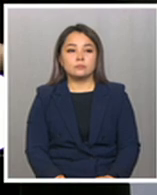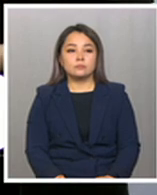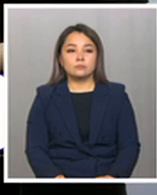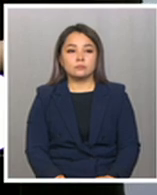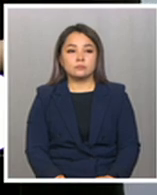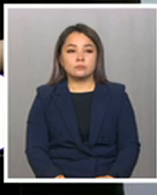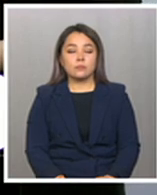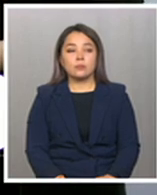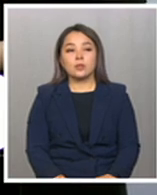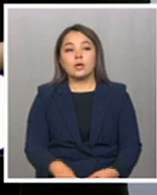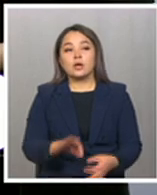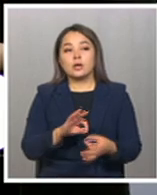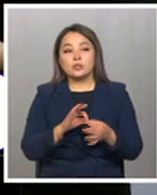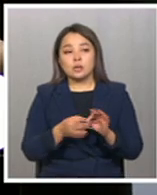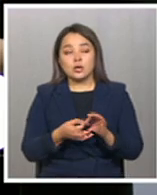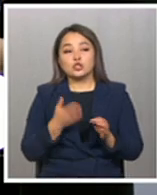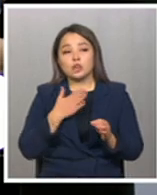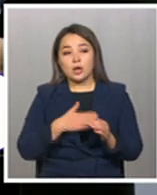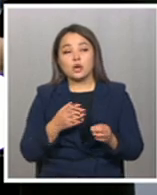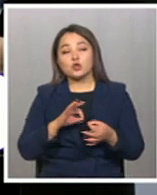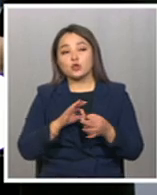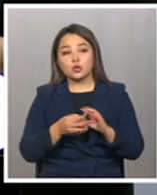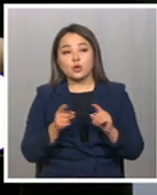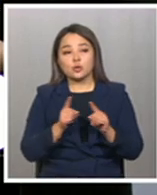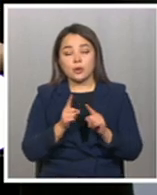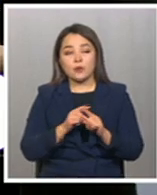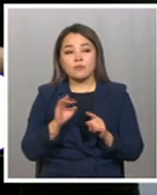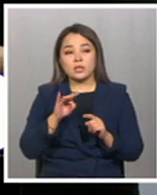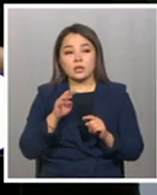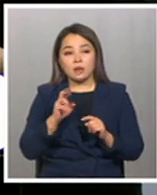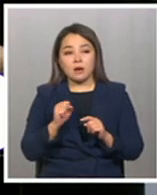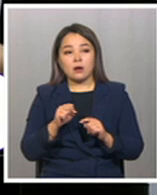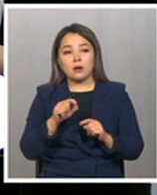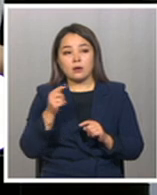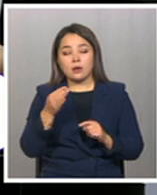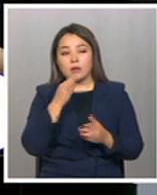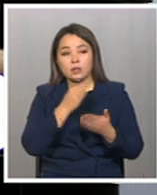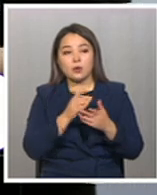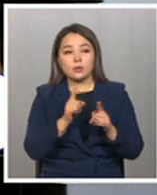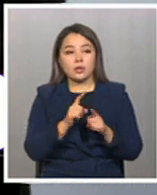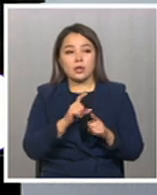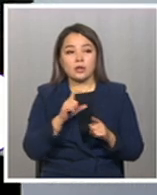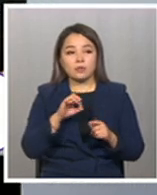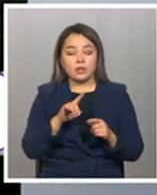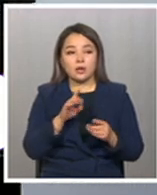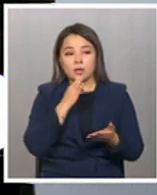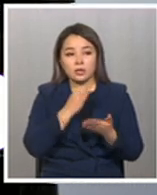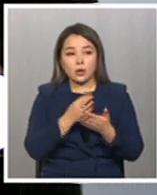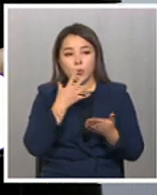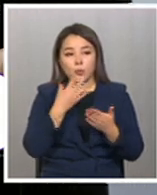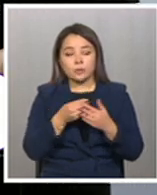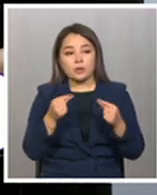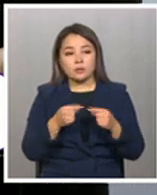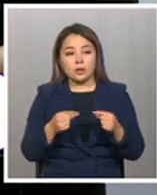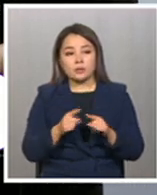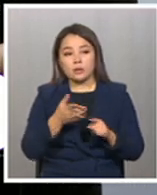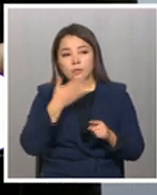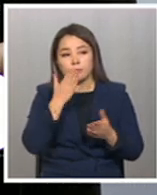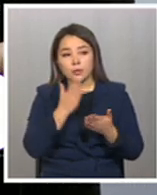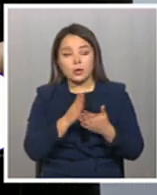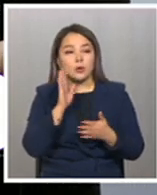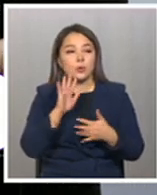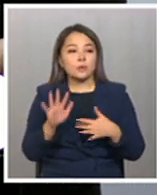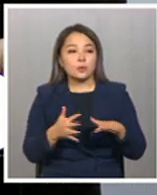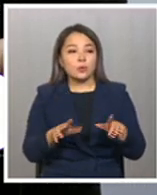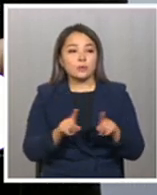Жай және күрделі эфирлердің физикалық қасиетіне тоқталып өтейік. Жай эфирлер ол өзіне тән иісті сұйық